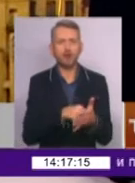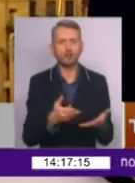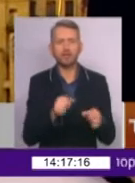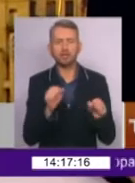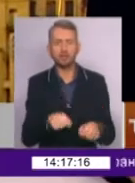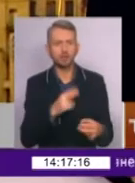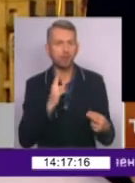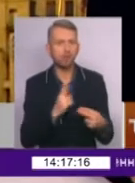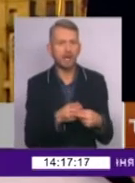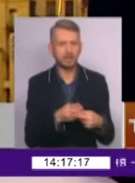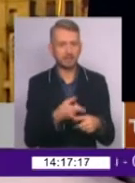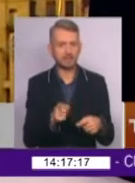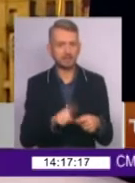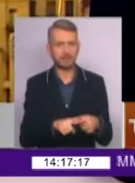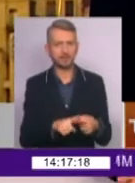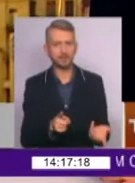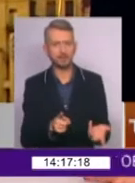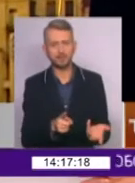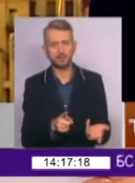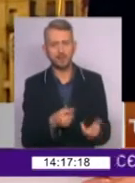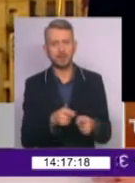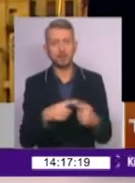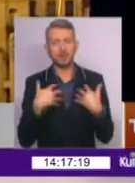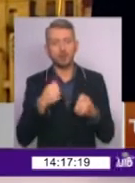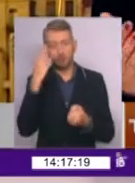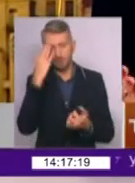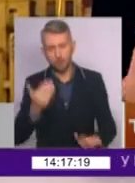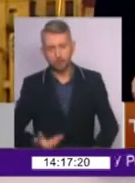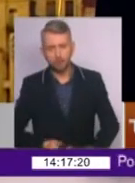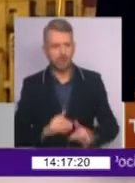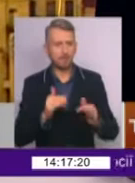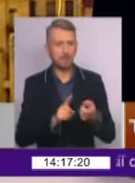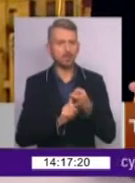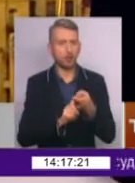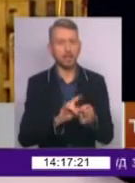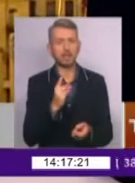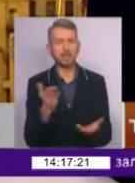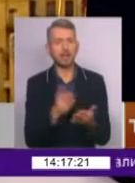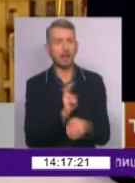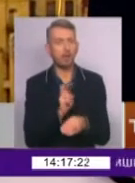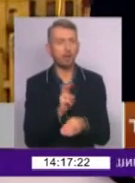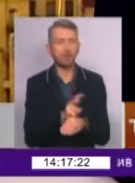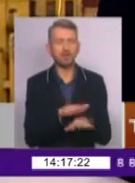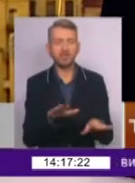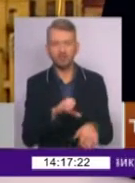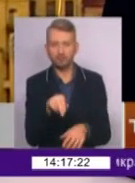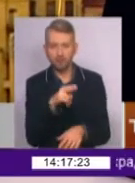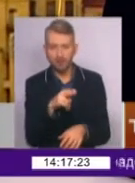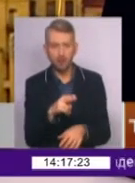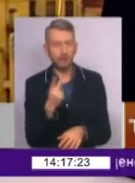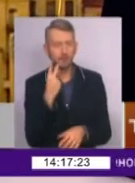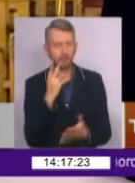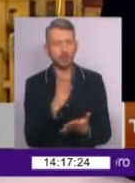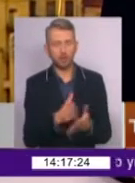можемо упередити це, це здоровий спосіб життя, менший контакт. Дитина, яка ходить в дитячий садочок, завжди знаходиться в